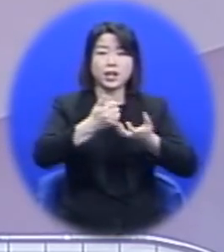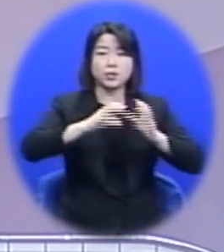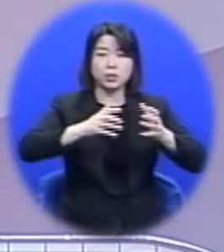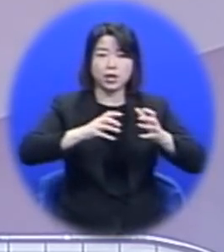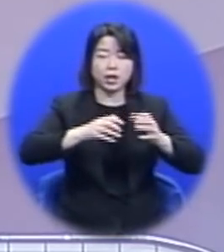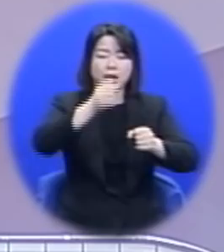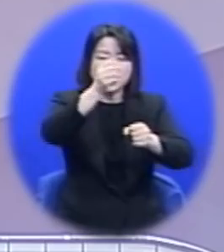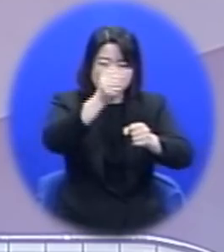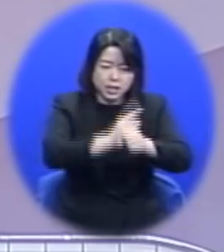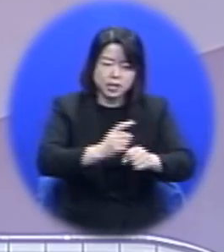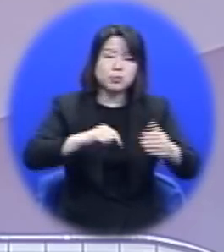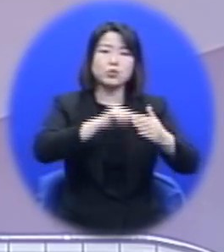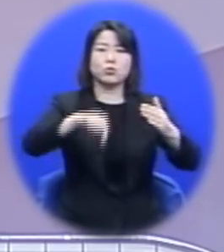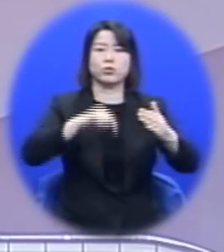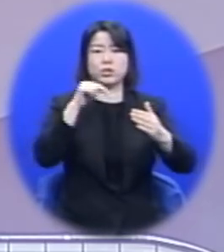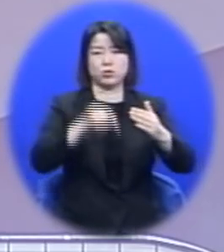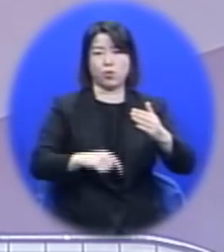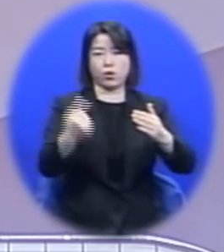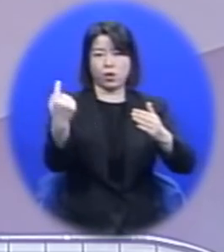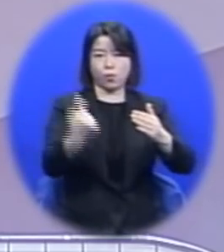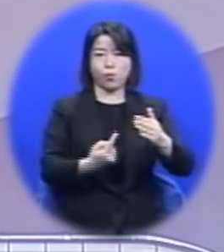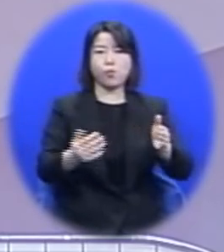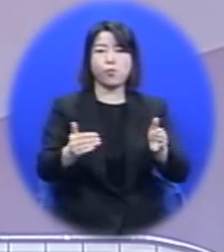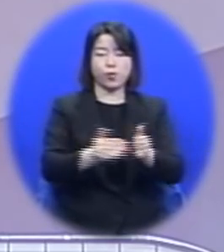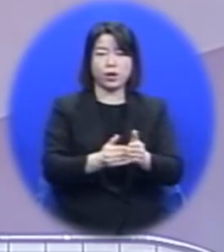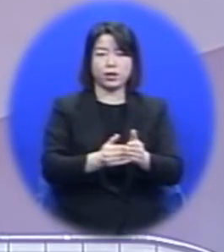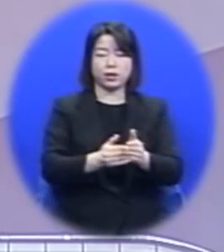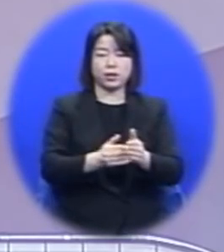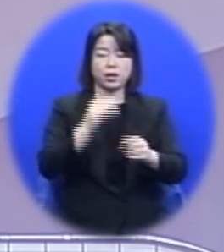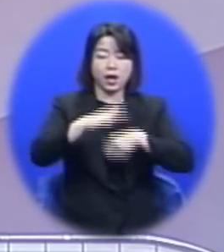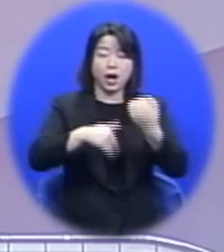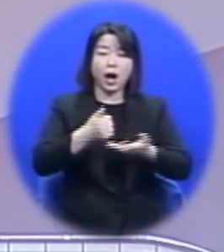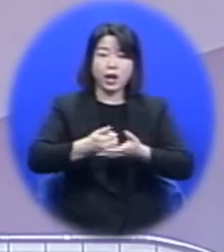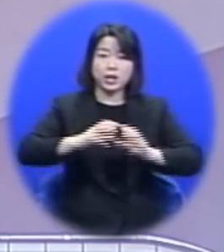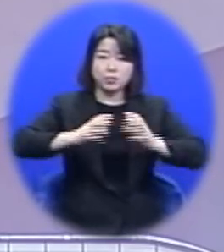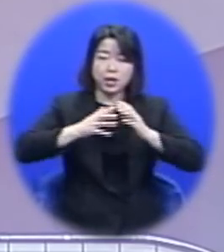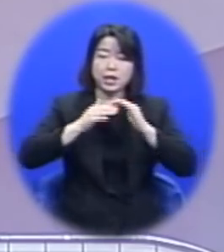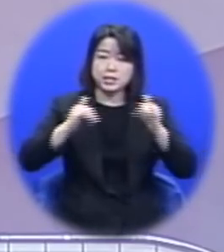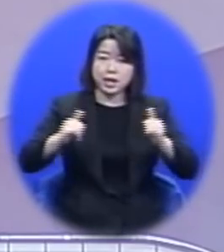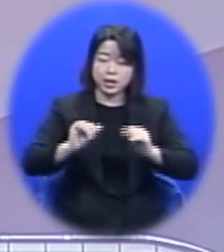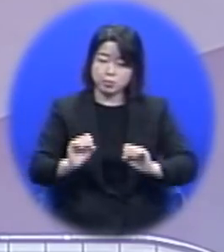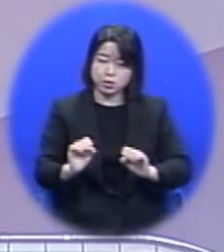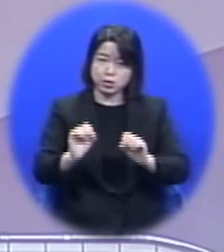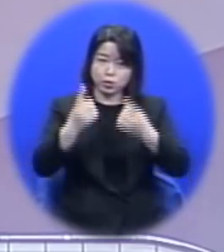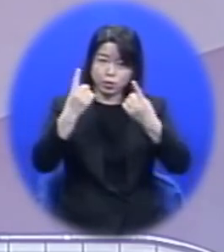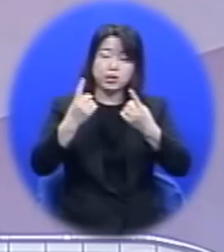우리 가운데 임했다. 하나님의 사람들을 통하여 그 일이 이루어지고 있어요.